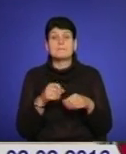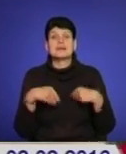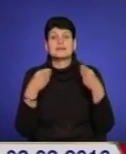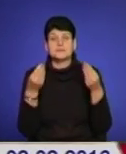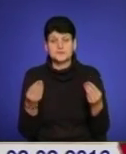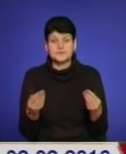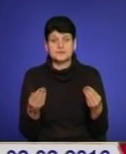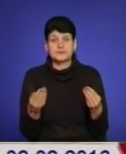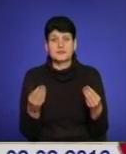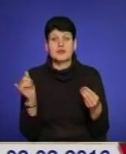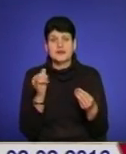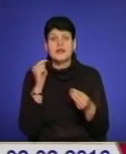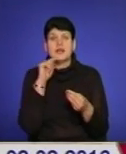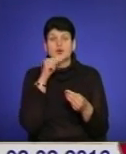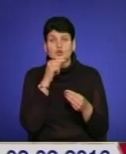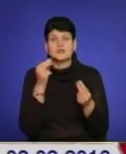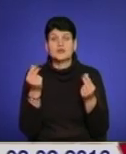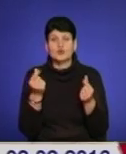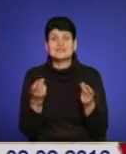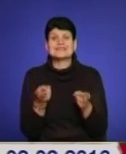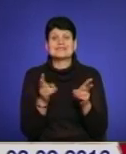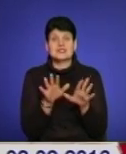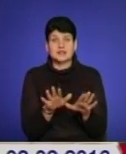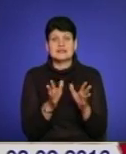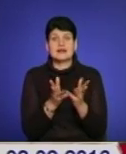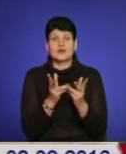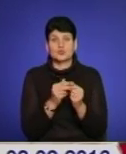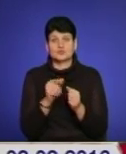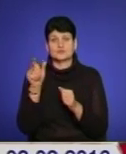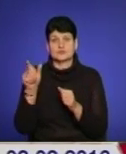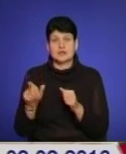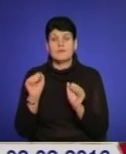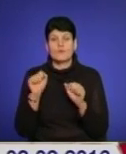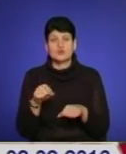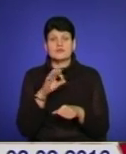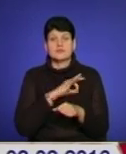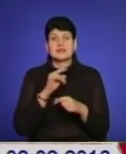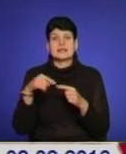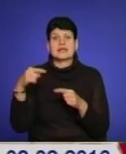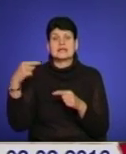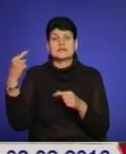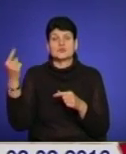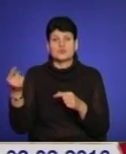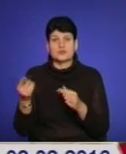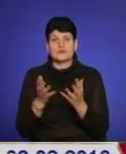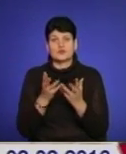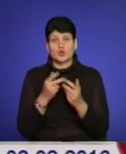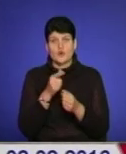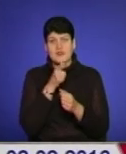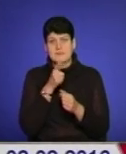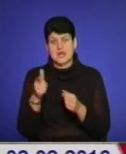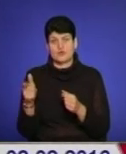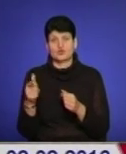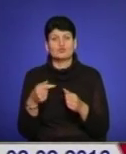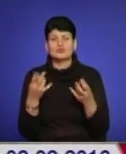призначається і зекономлені кошти залишаються на рахунку споживача, які він може використати в наступні розрахункові періоди.